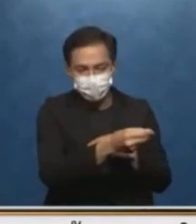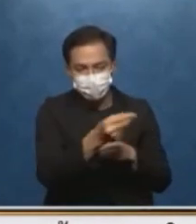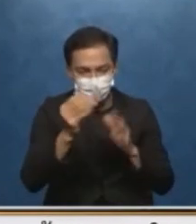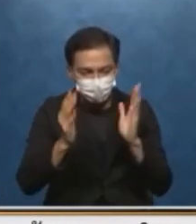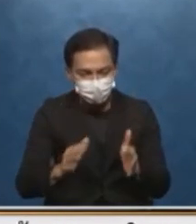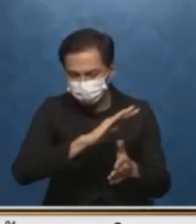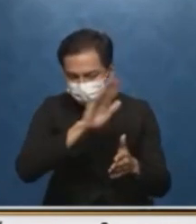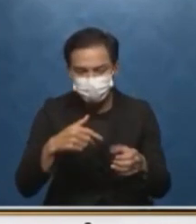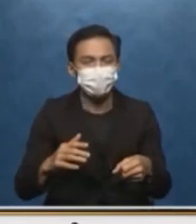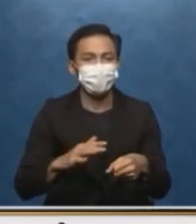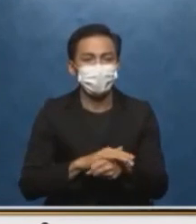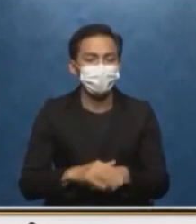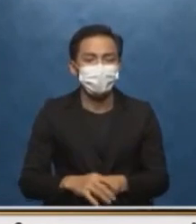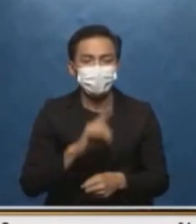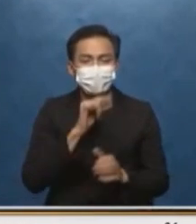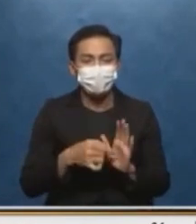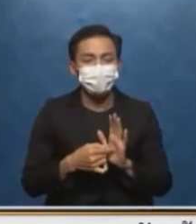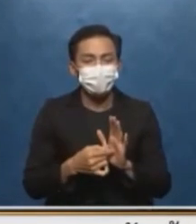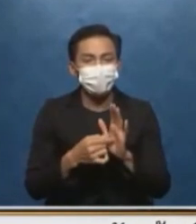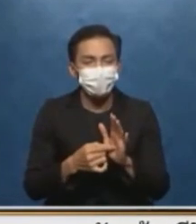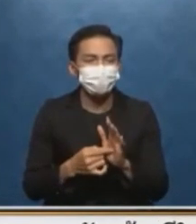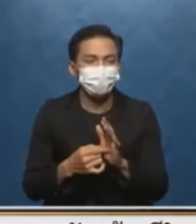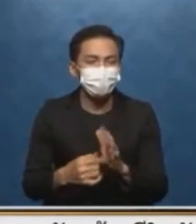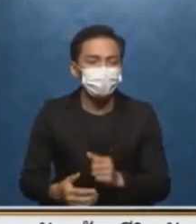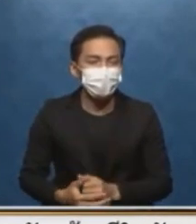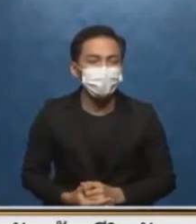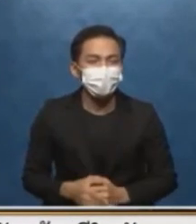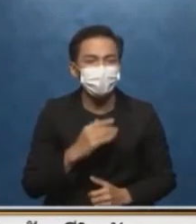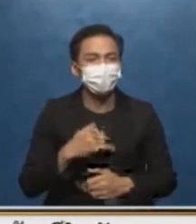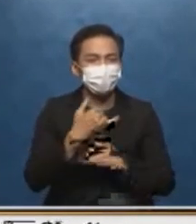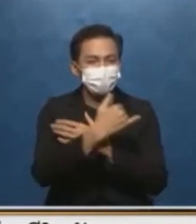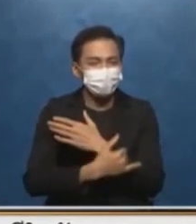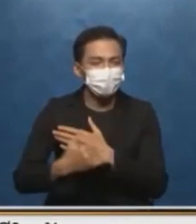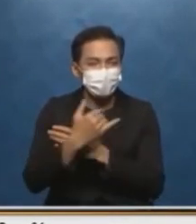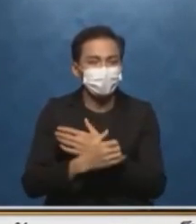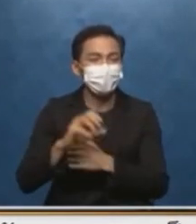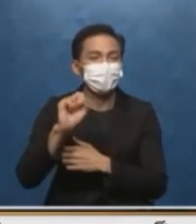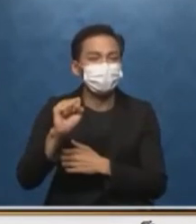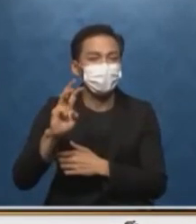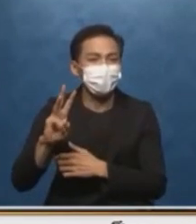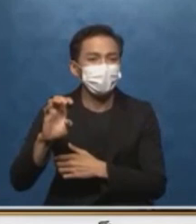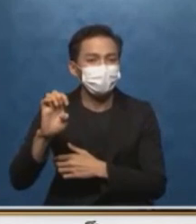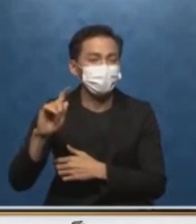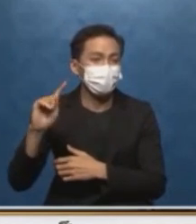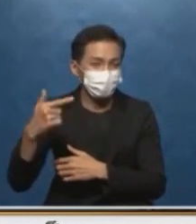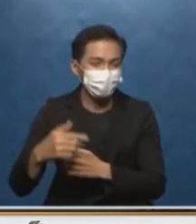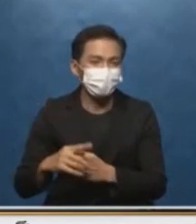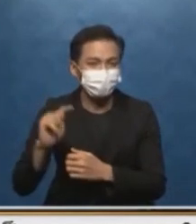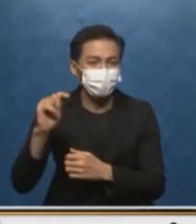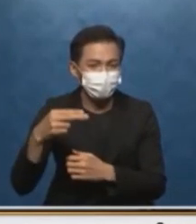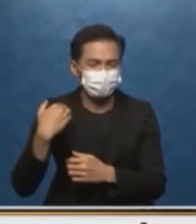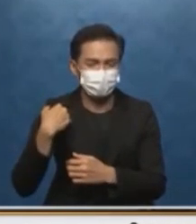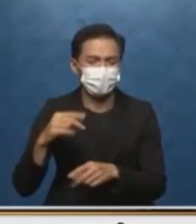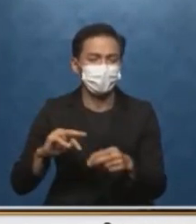นะคะอย่างประเทศสวิตเซอร์แลนด์เนี่ย1บัตรประชาชนเขาแจกให้ครั้งละ5ชุดนะคะข้อดีของการตรวจเ